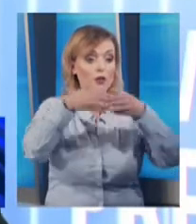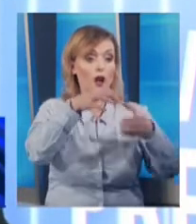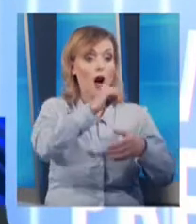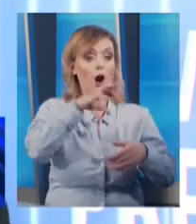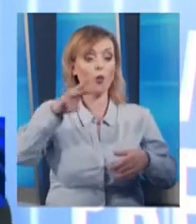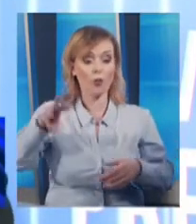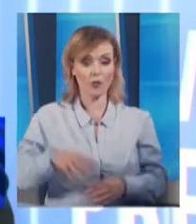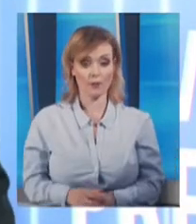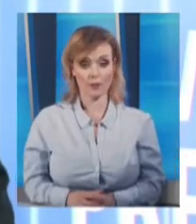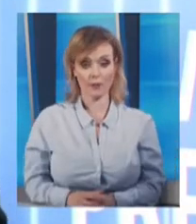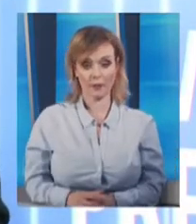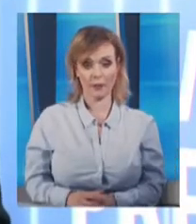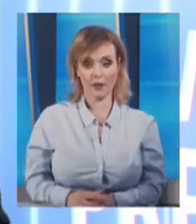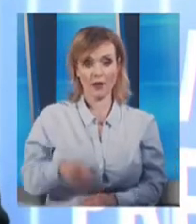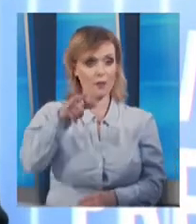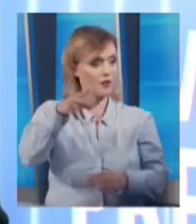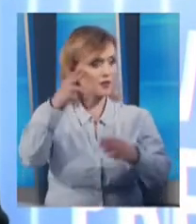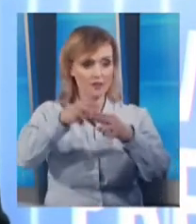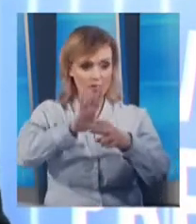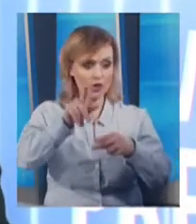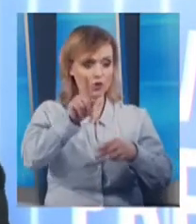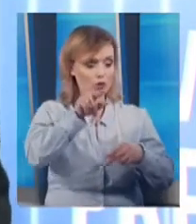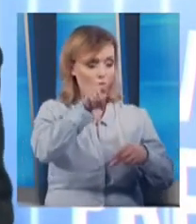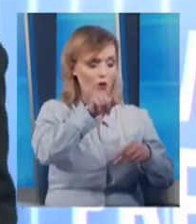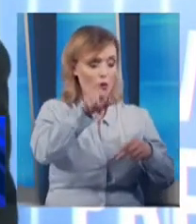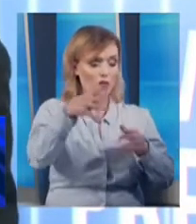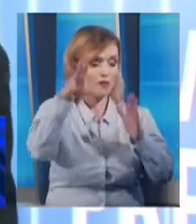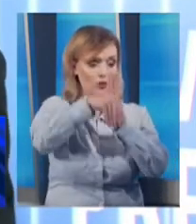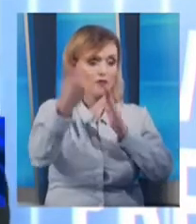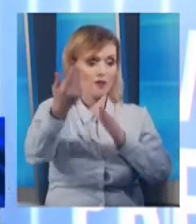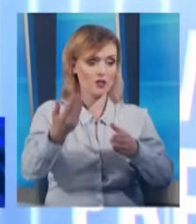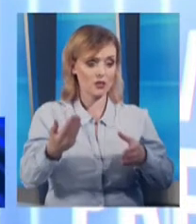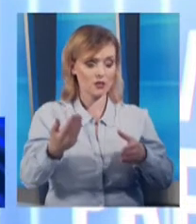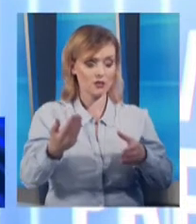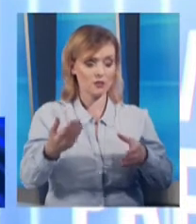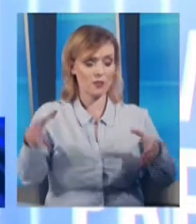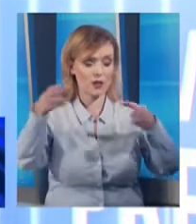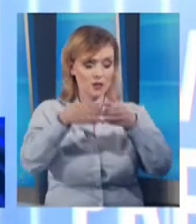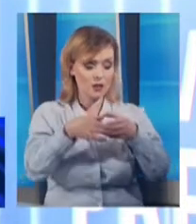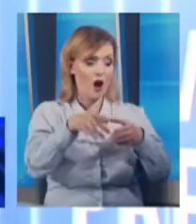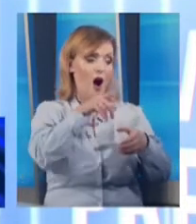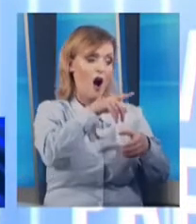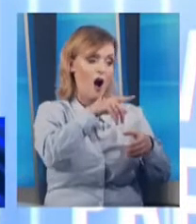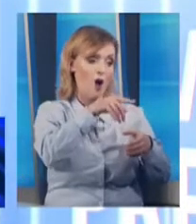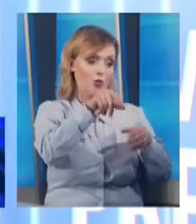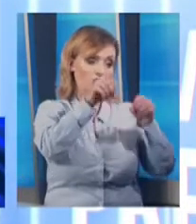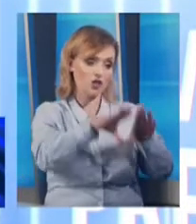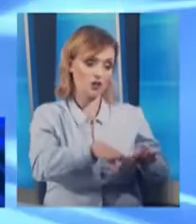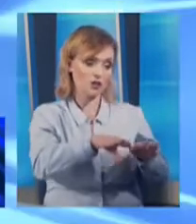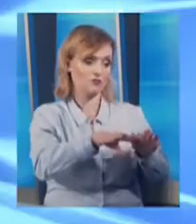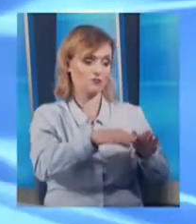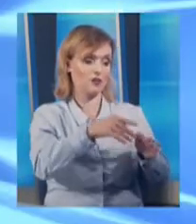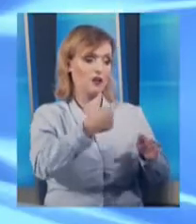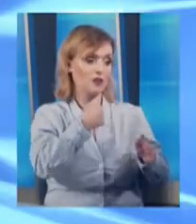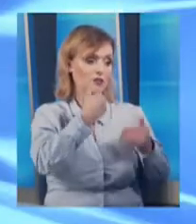Întrebarea era, vă deranjează sau nu faptul nu, că nu mă deranjează, este decizia domniei candidat. Sale și eu respect decizia oricărui om în această lume. Așa, păi